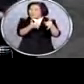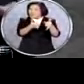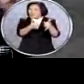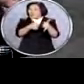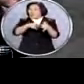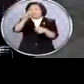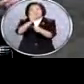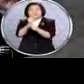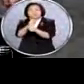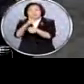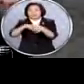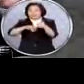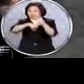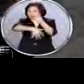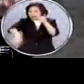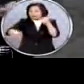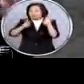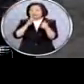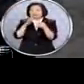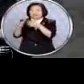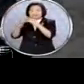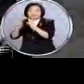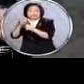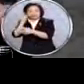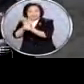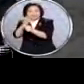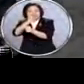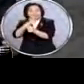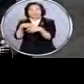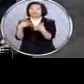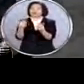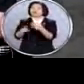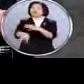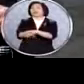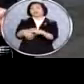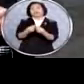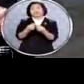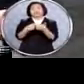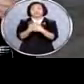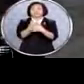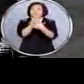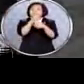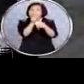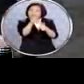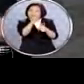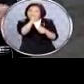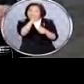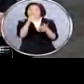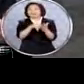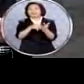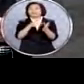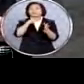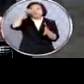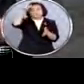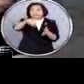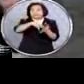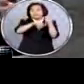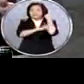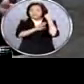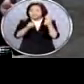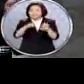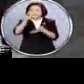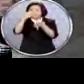多对于弱势族群照顾的很多问题，该去做的，不是靠下一次我们的立委名单这